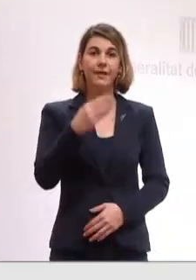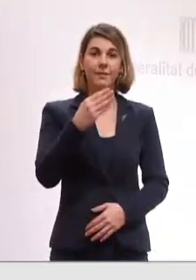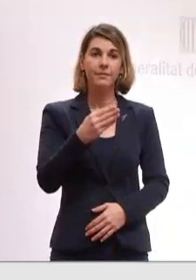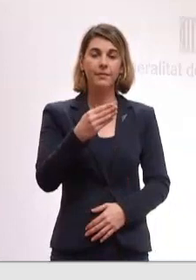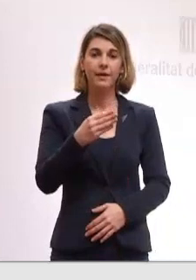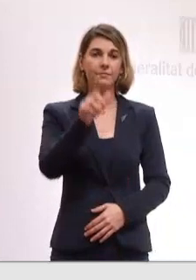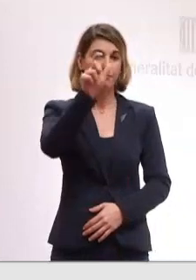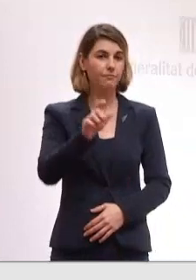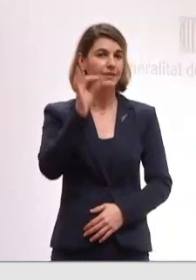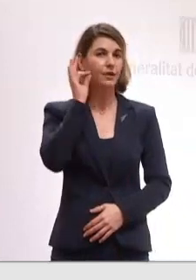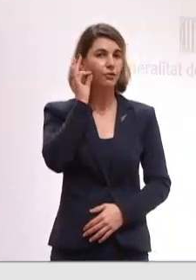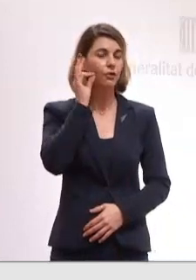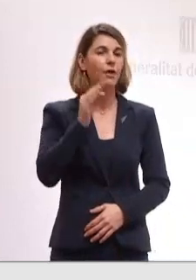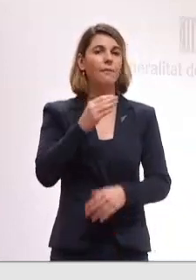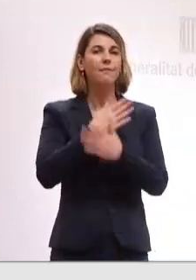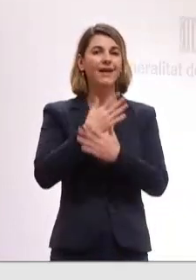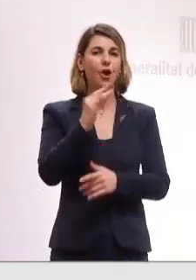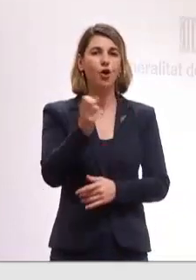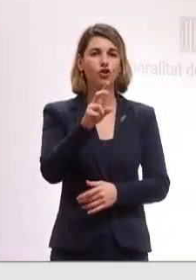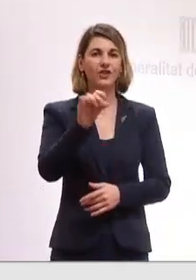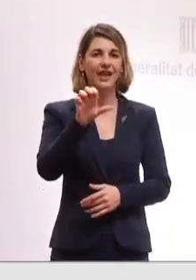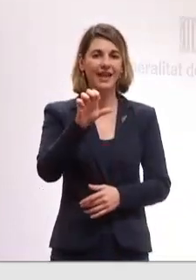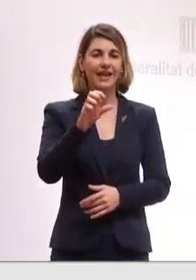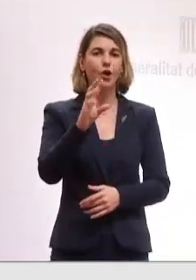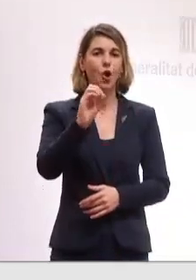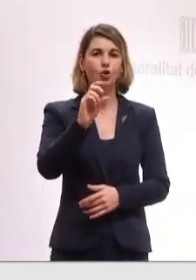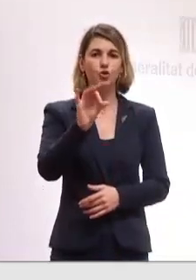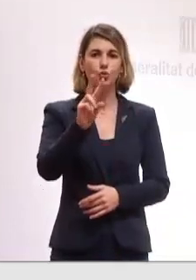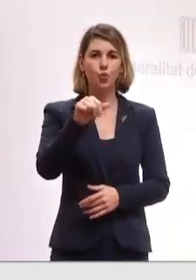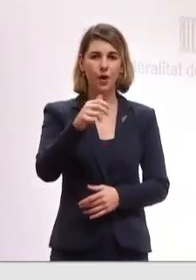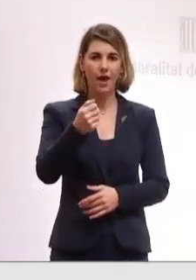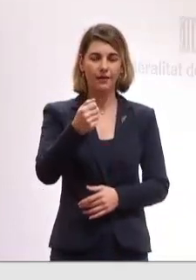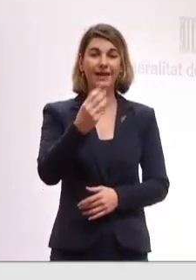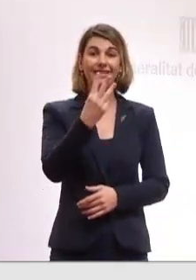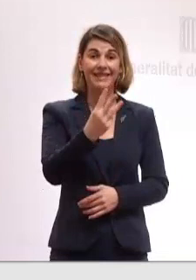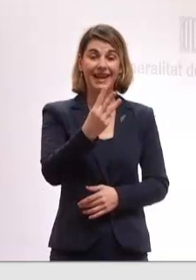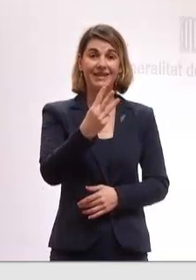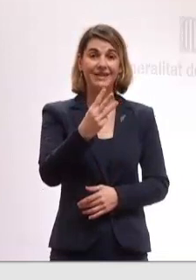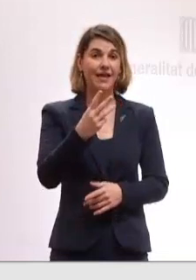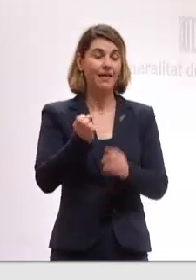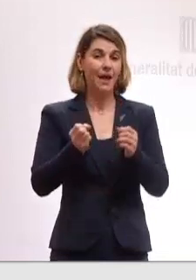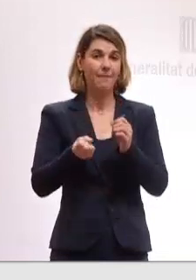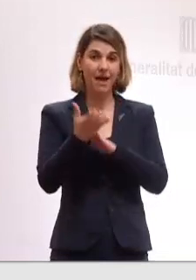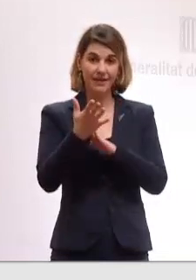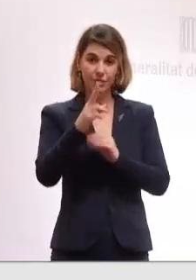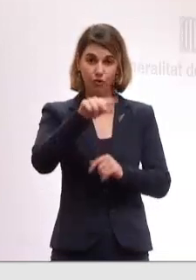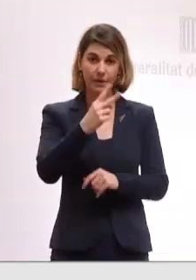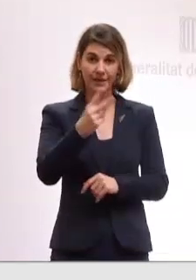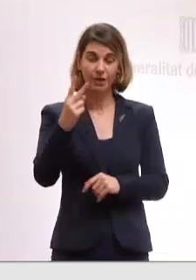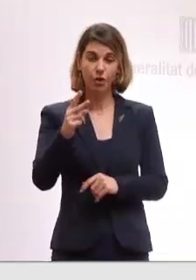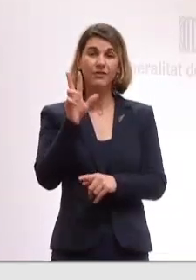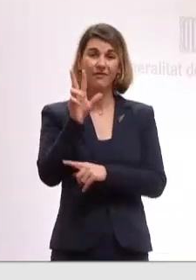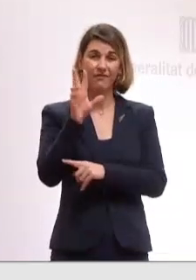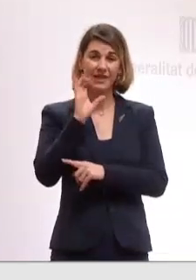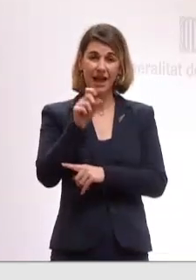A la il·lustríssima senyora Maria José Osuna i Cerezo. El 3 de maig de 2022 fou nomenada fiscal en